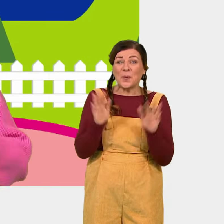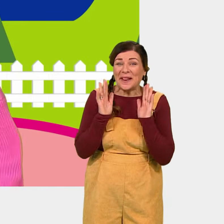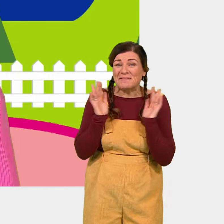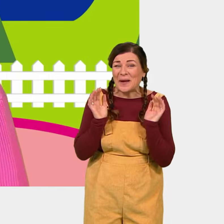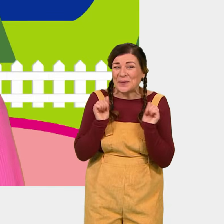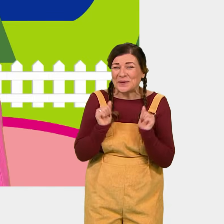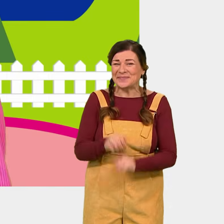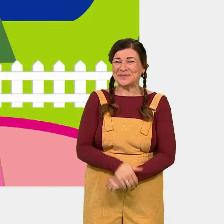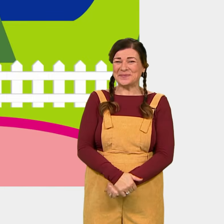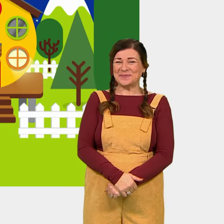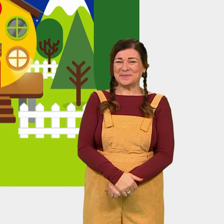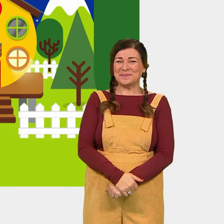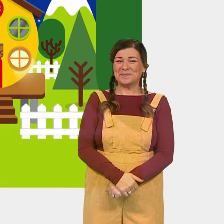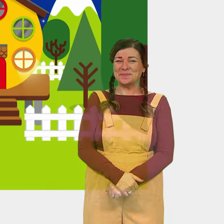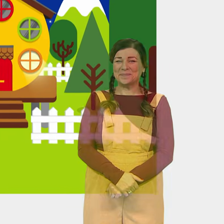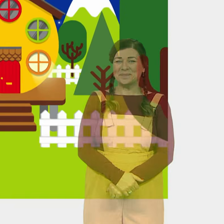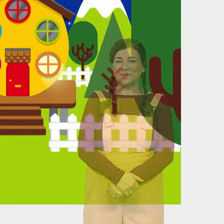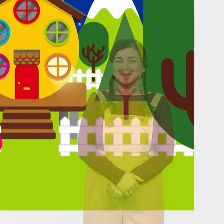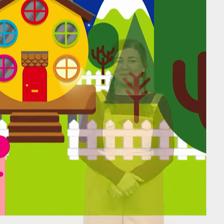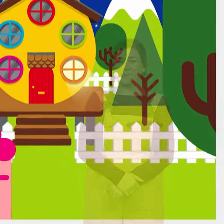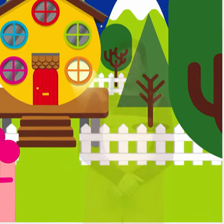Hwyl fawr, bawb.